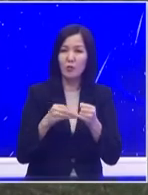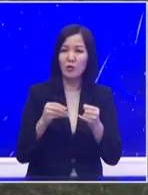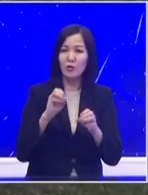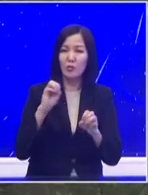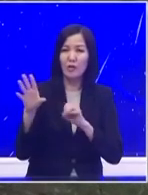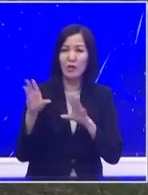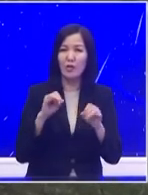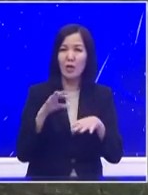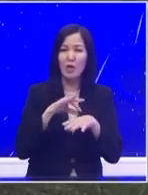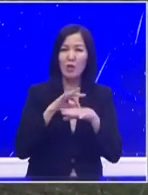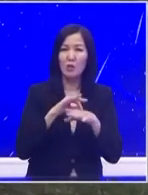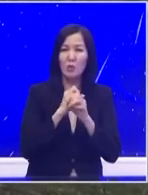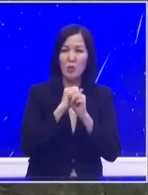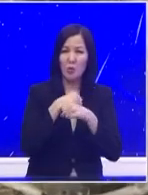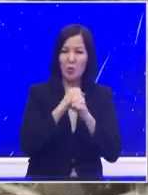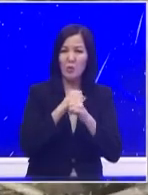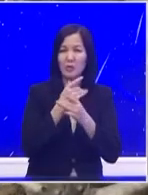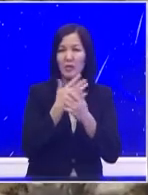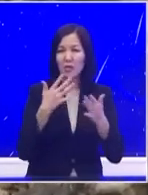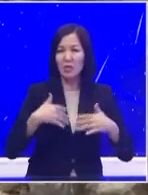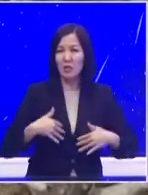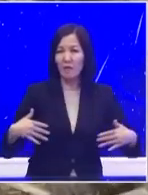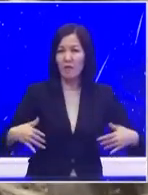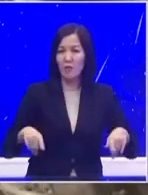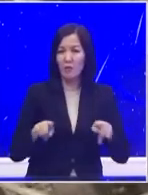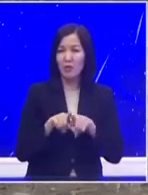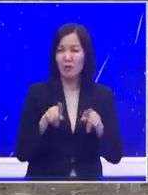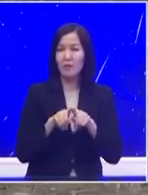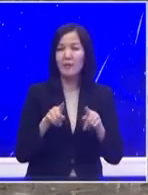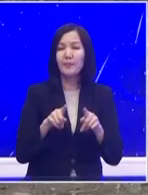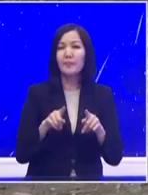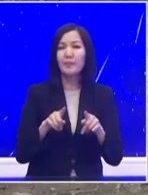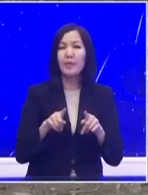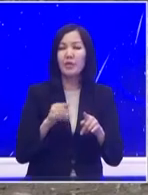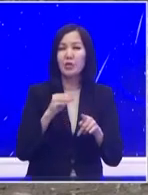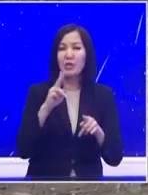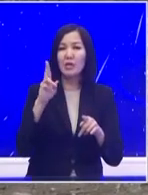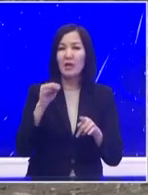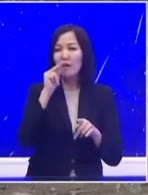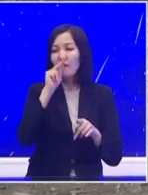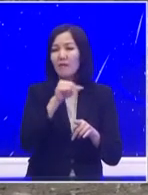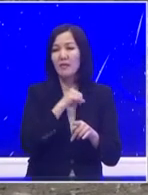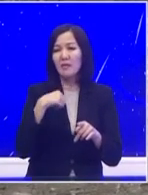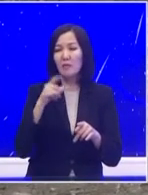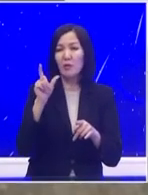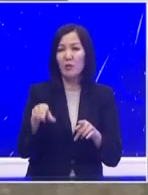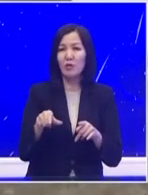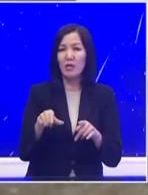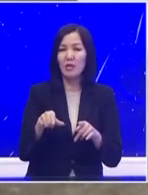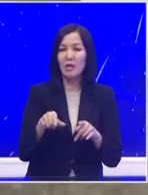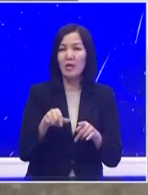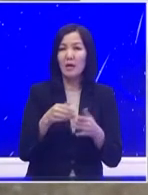разбросаны шкуры и кости домашних животных. В скоплении всех отходов представители районного ЖКХ винят самих жителей села.